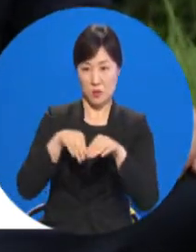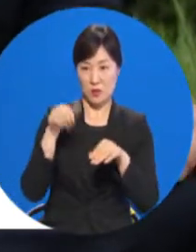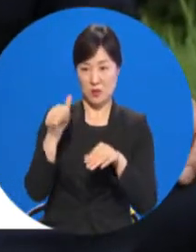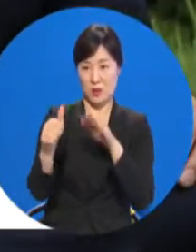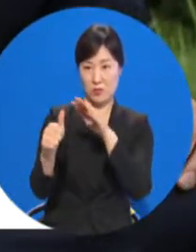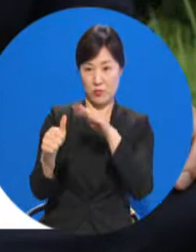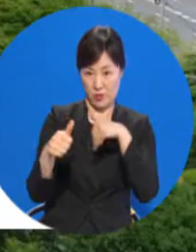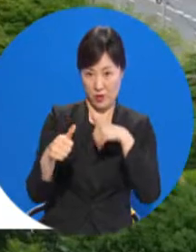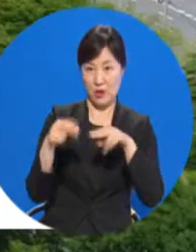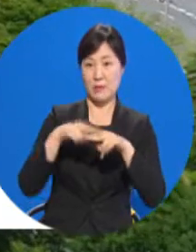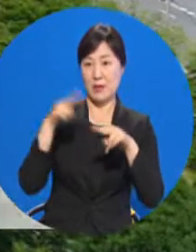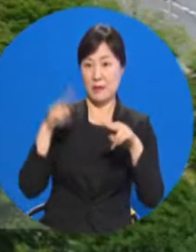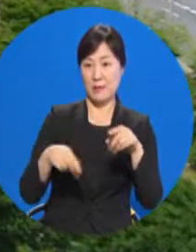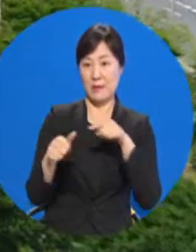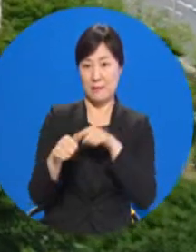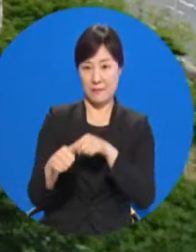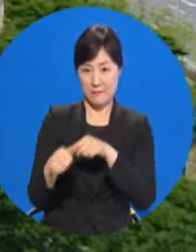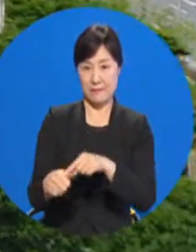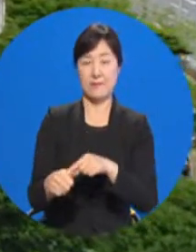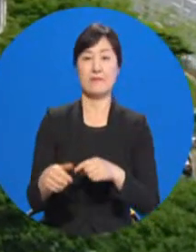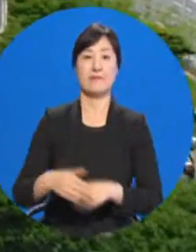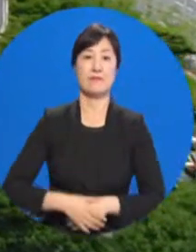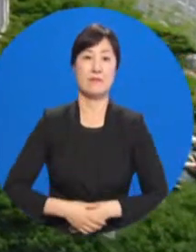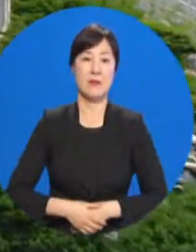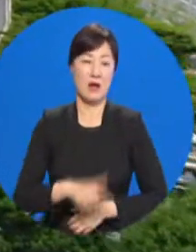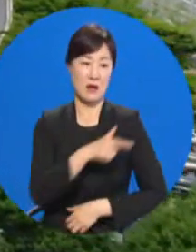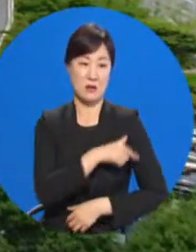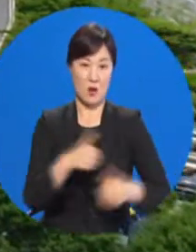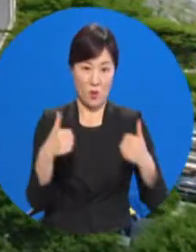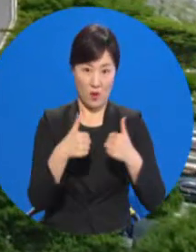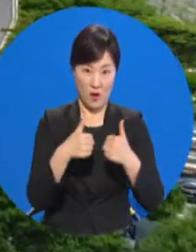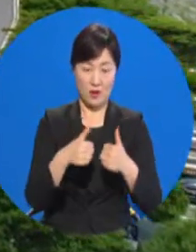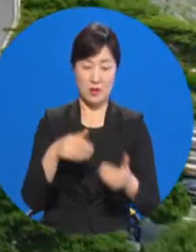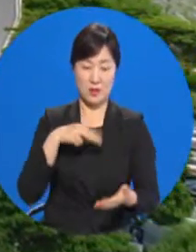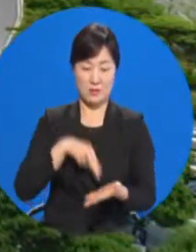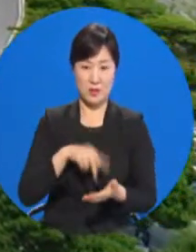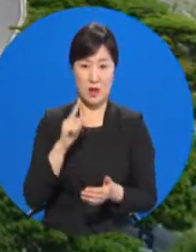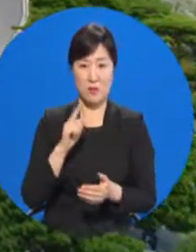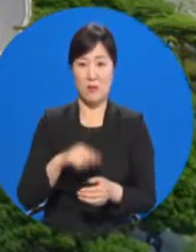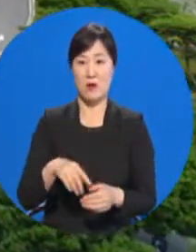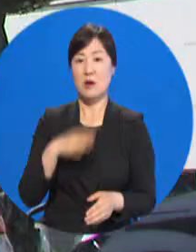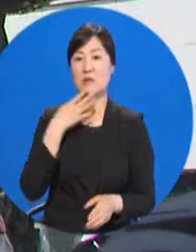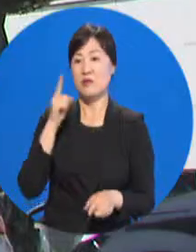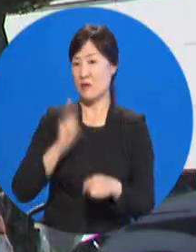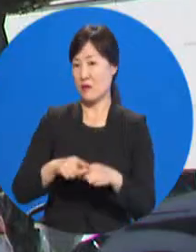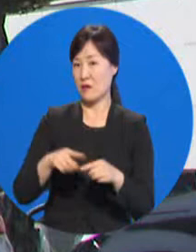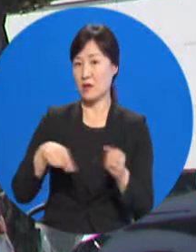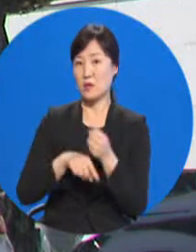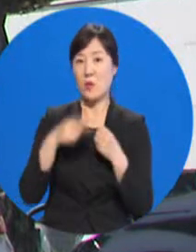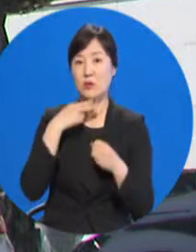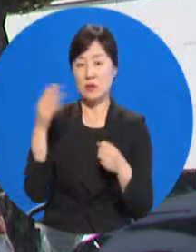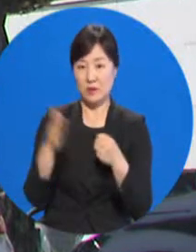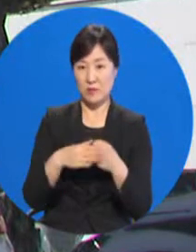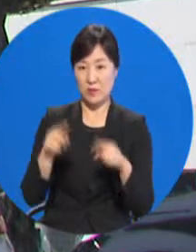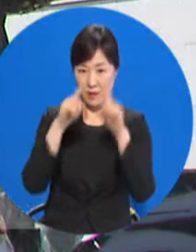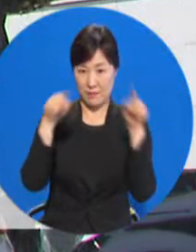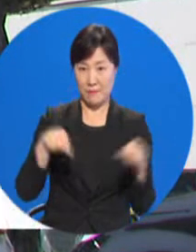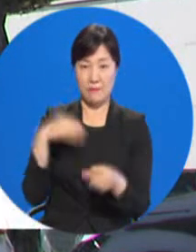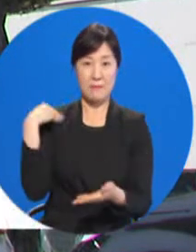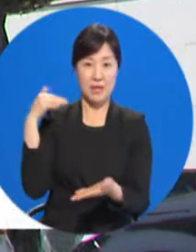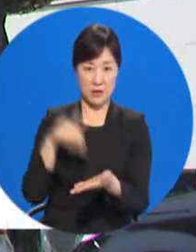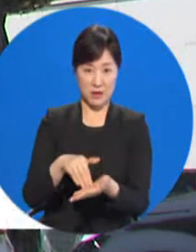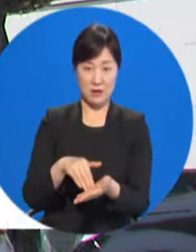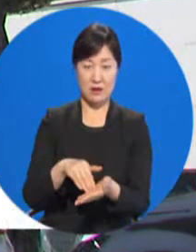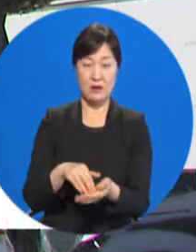쓰도록 했습니다. 이사회는 타당한 이유가 없다며 지난 4월 서 총장의 사직서를 반려했지만 한 달이 지난